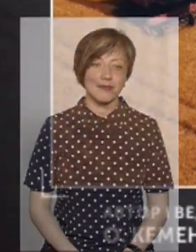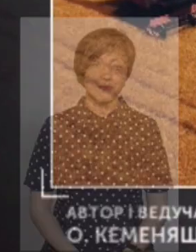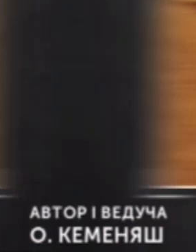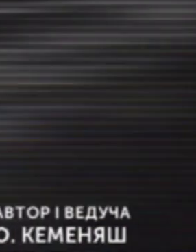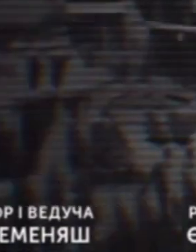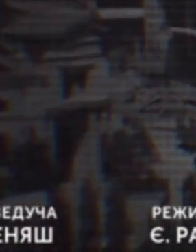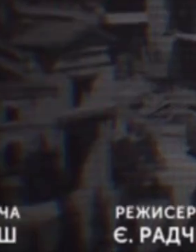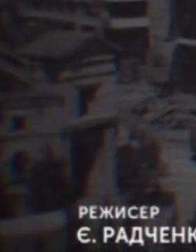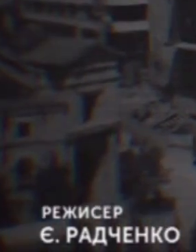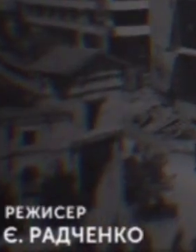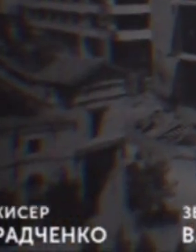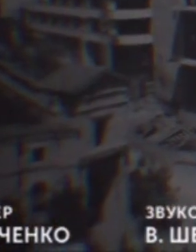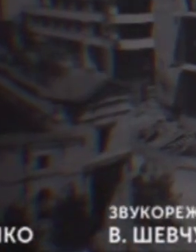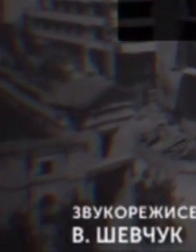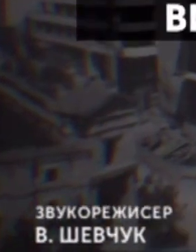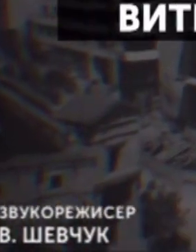Дякую. Дякую.